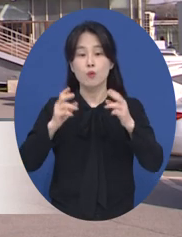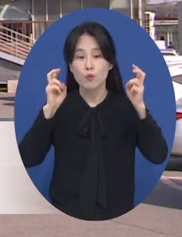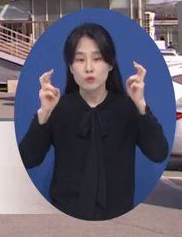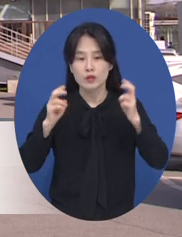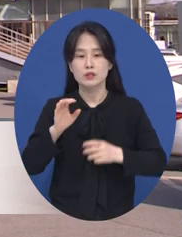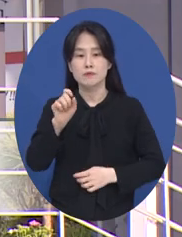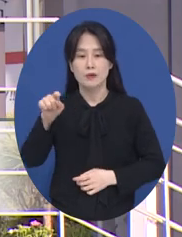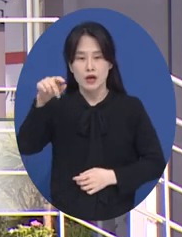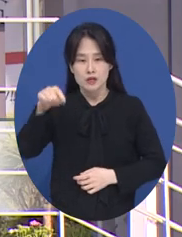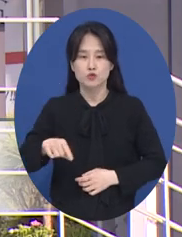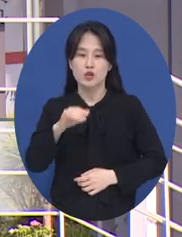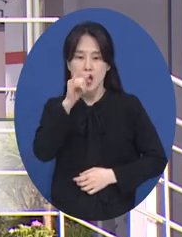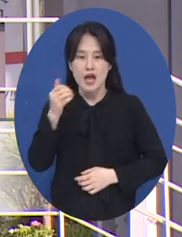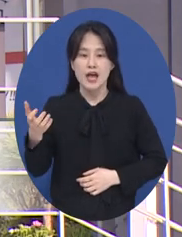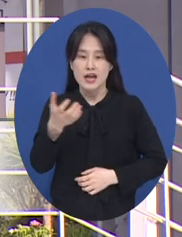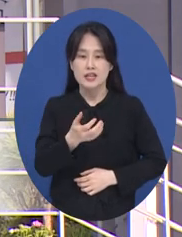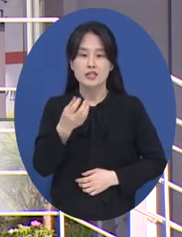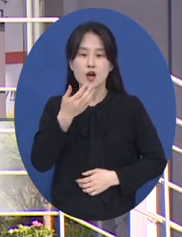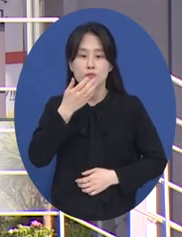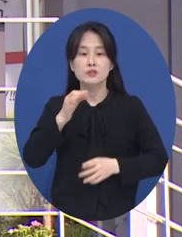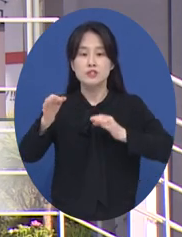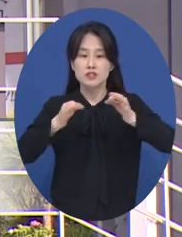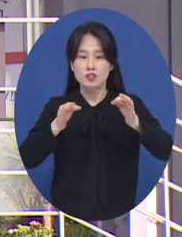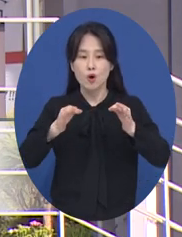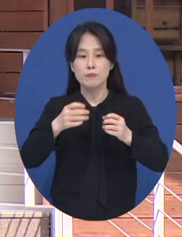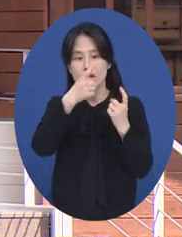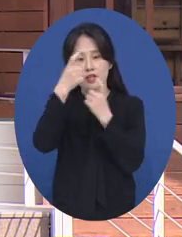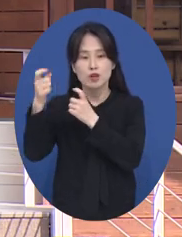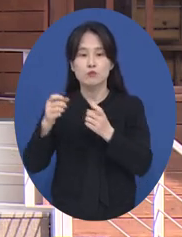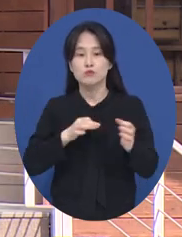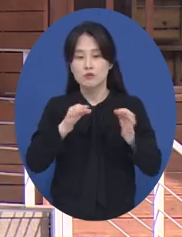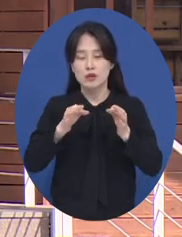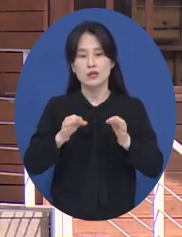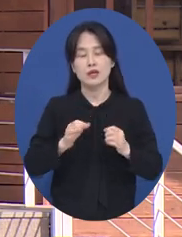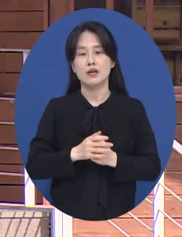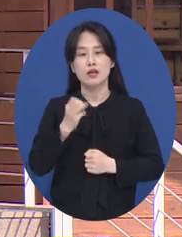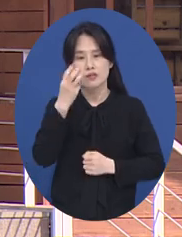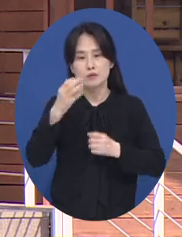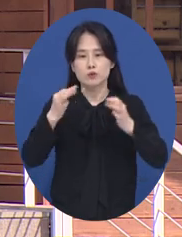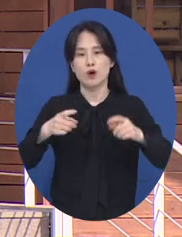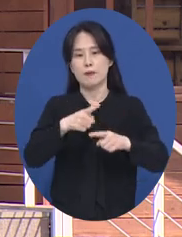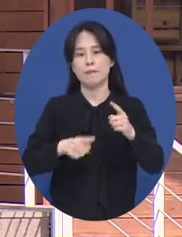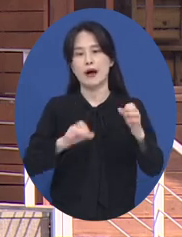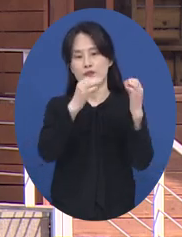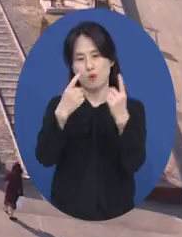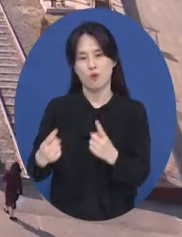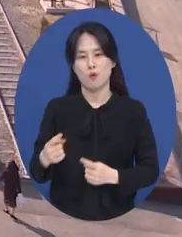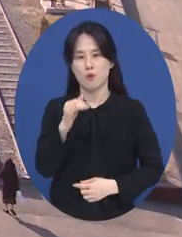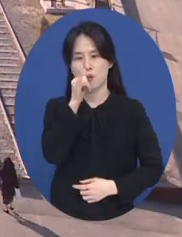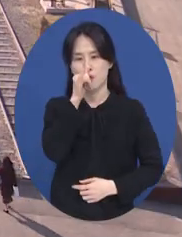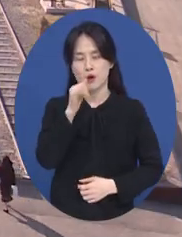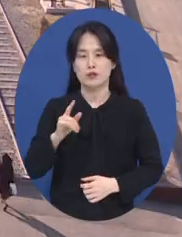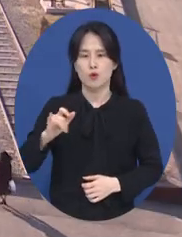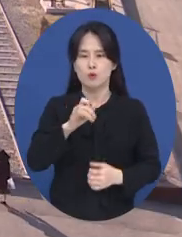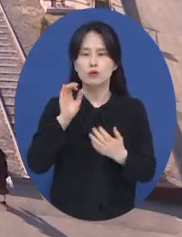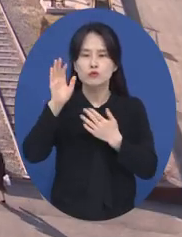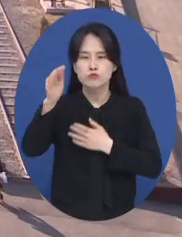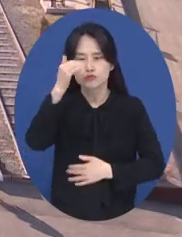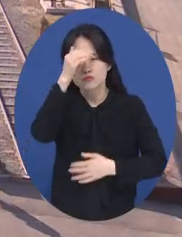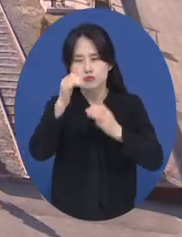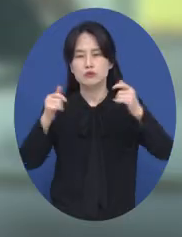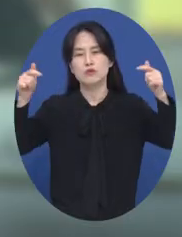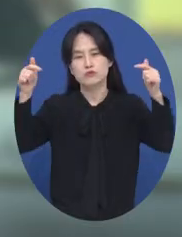파주 임진각 입주한 음식점 기념품점 의 임대료를 3개월간 반으로 가깝습니다 코로나 192 후